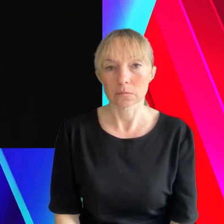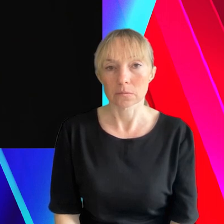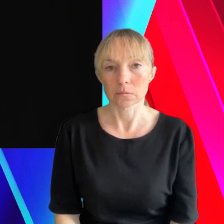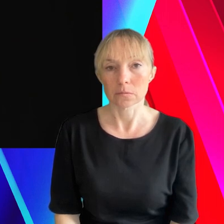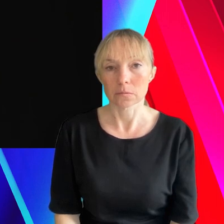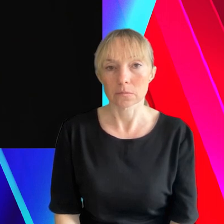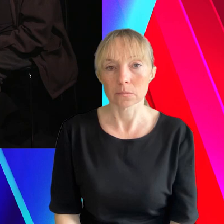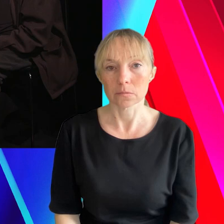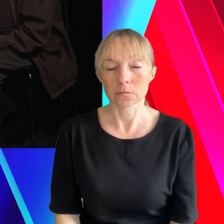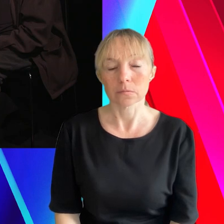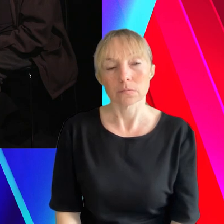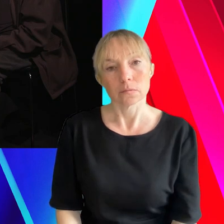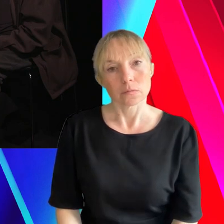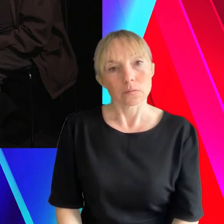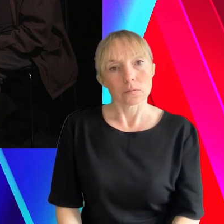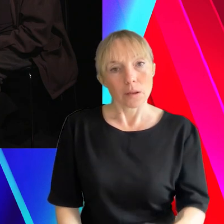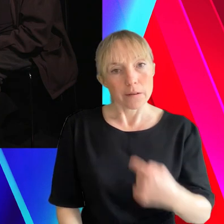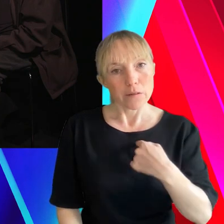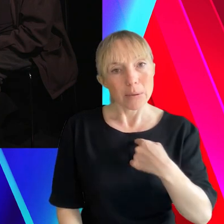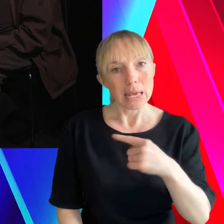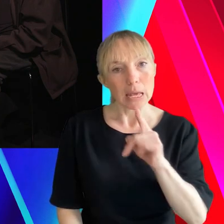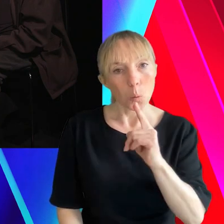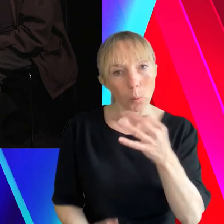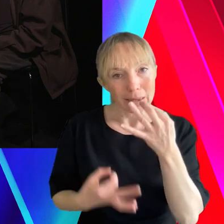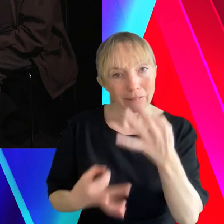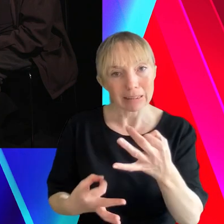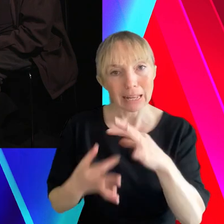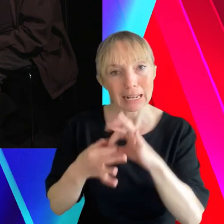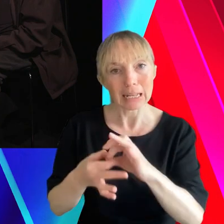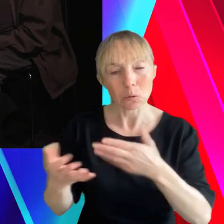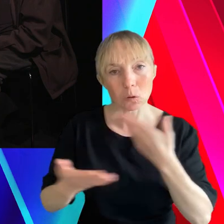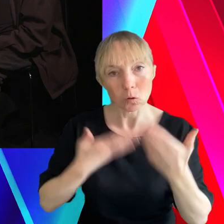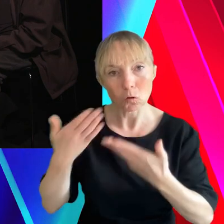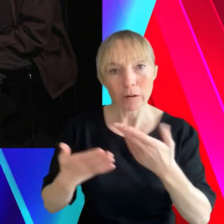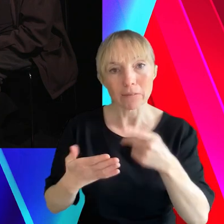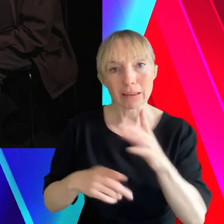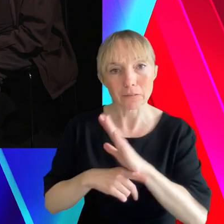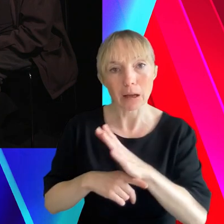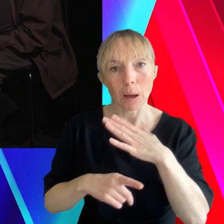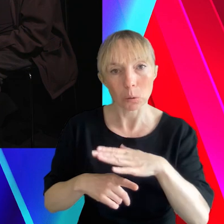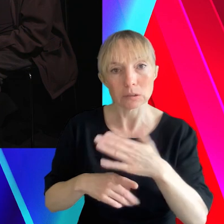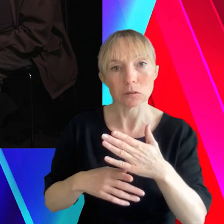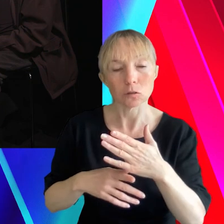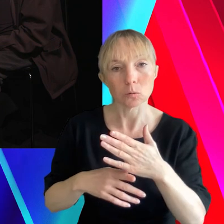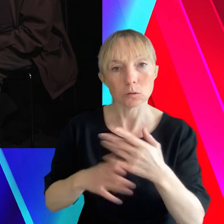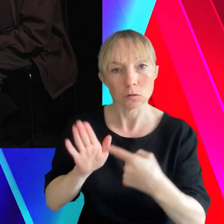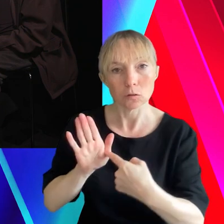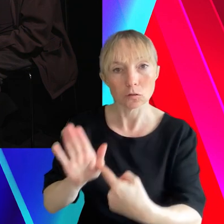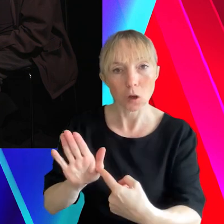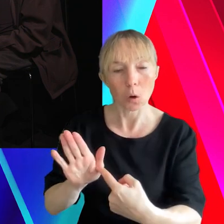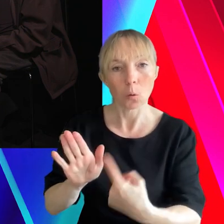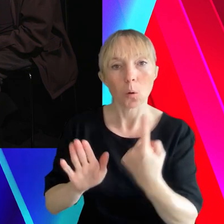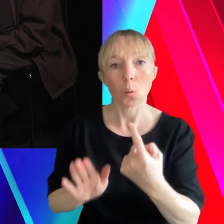باشه. What I found interesting in the story and what I really wanted to tackle was the fact of that one